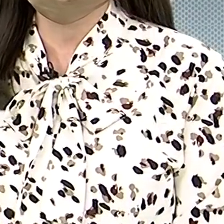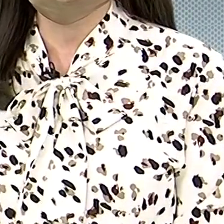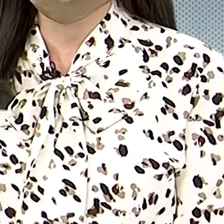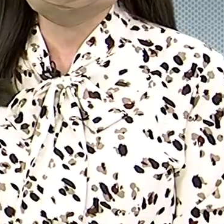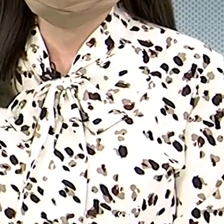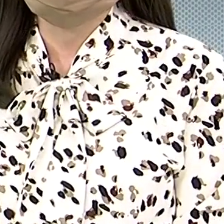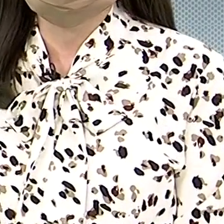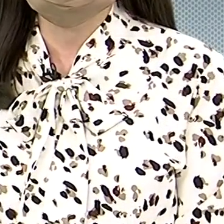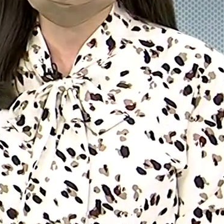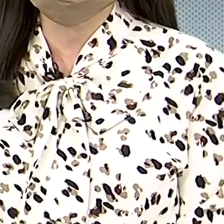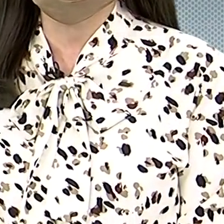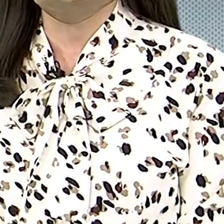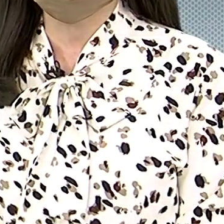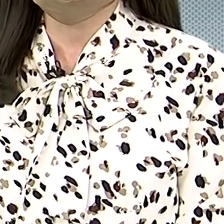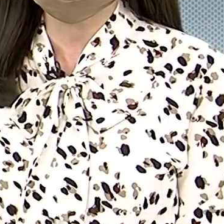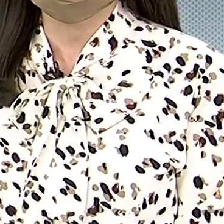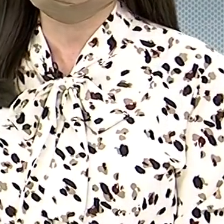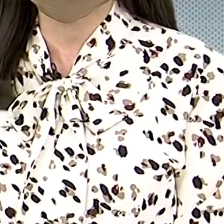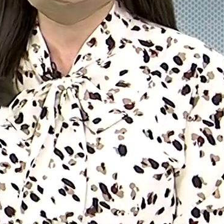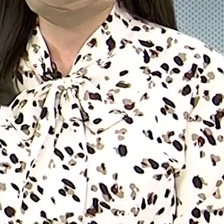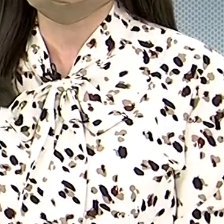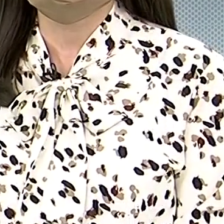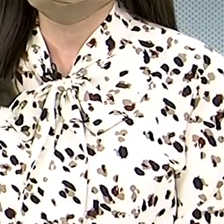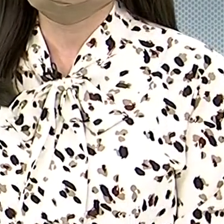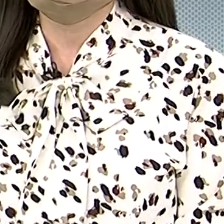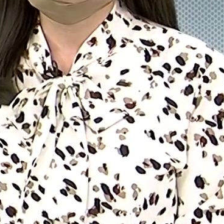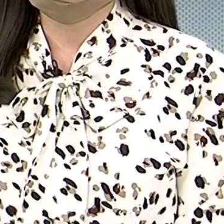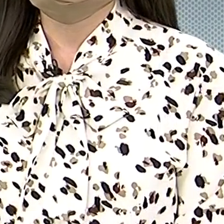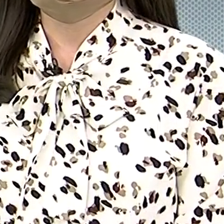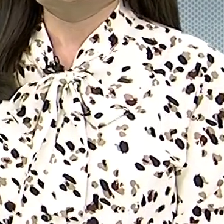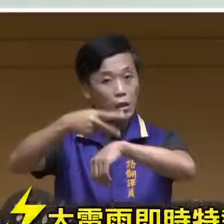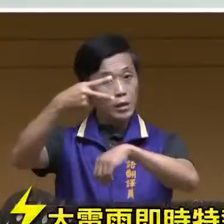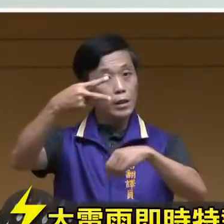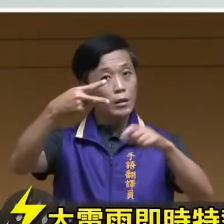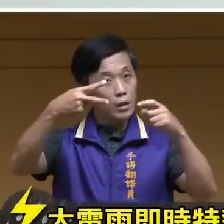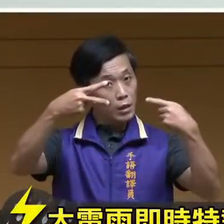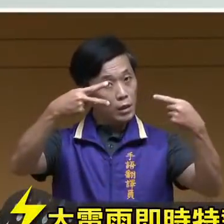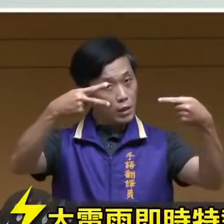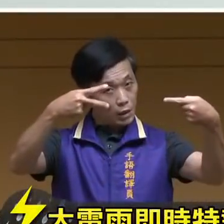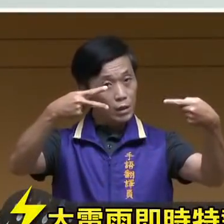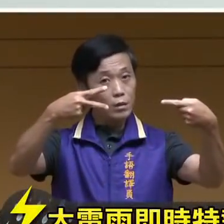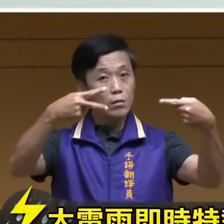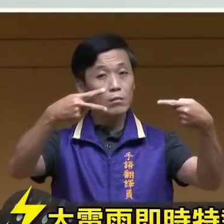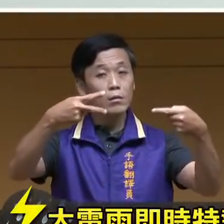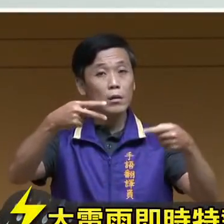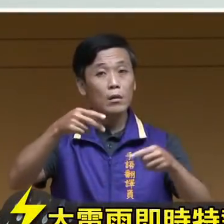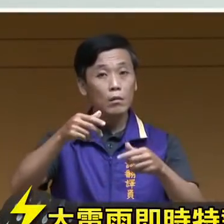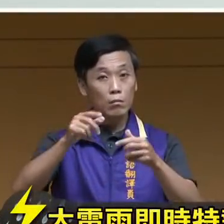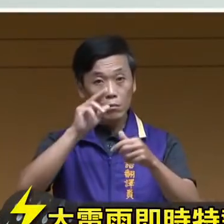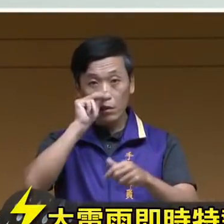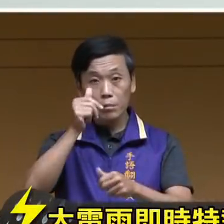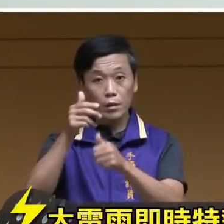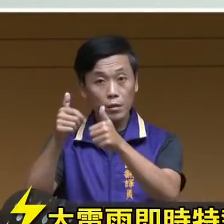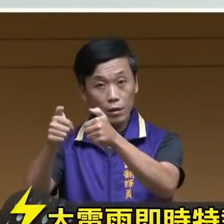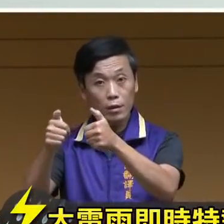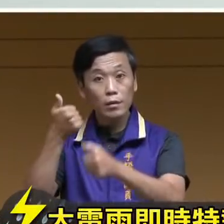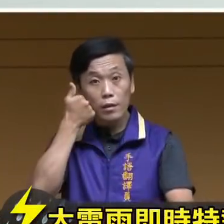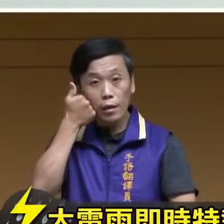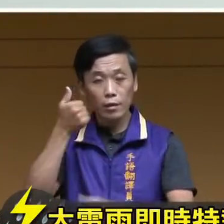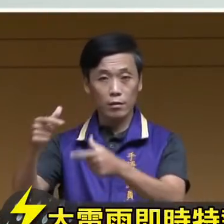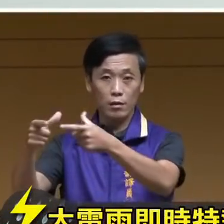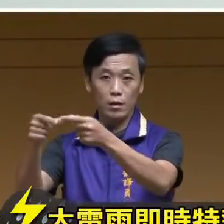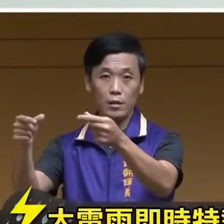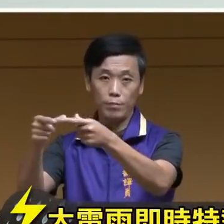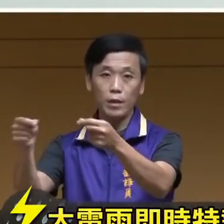Z 疫苗下午抵台，高雄市长陈其迈还开了记者会。 我们要特别感谢我们日本